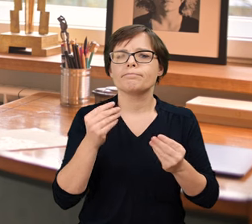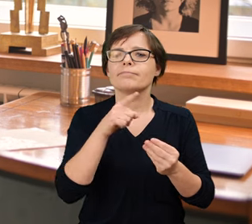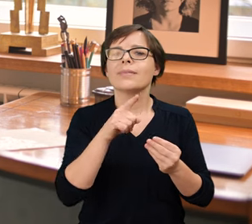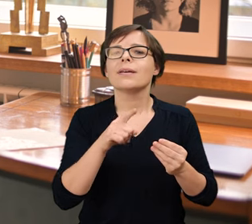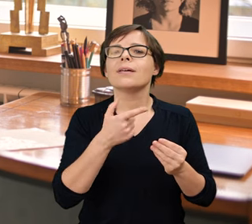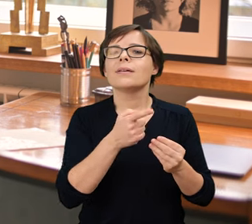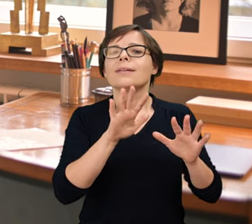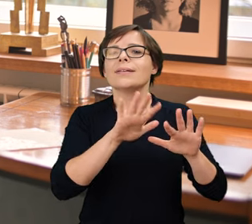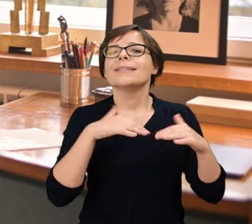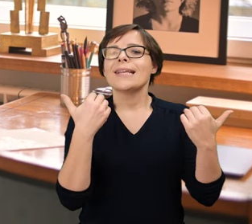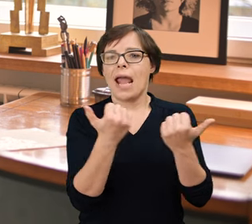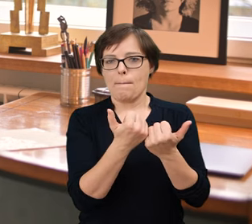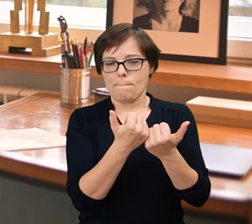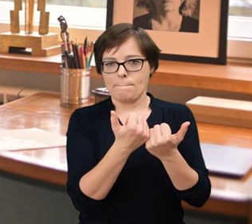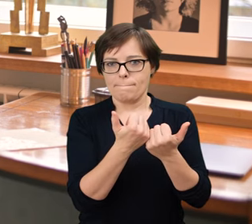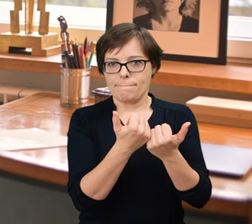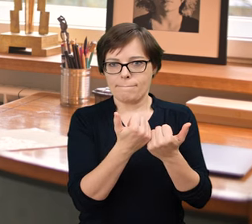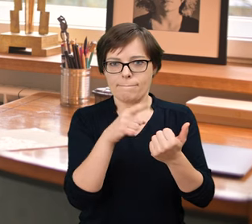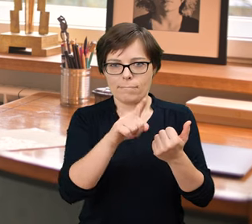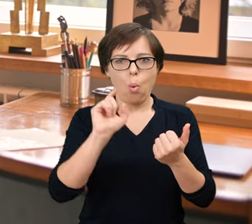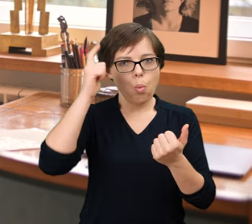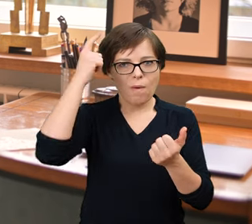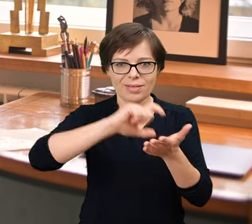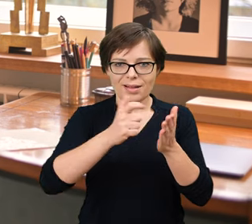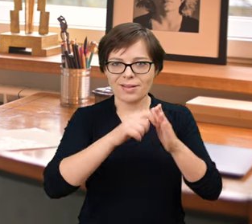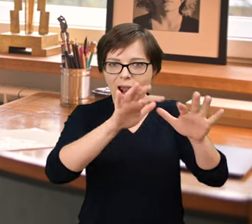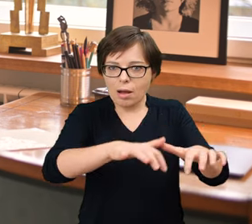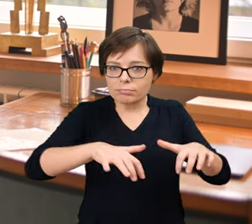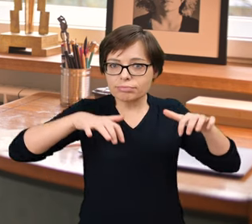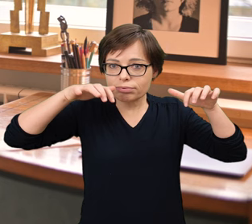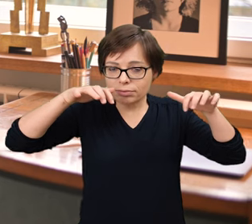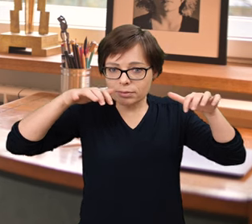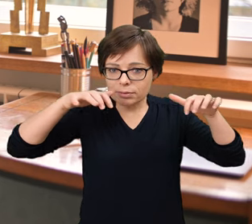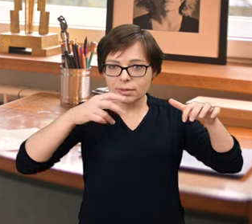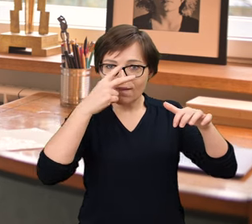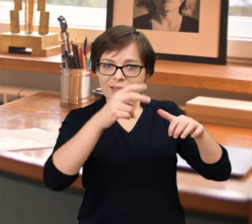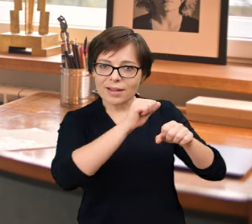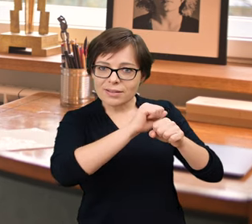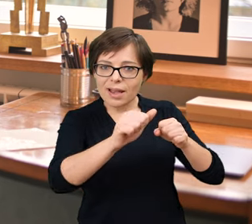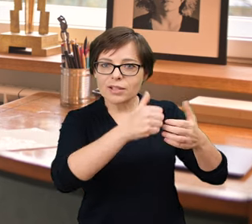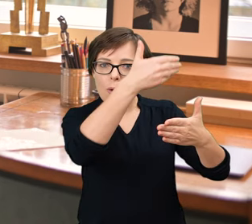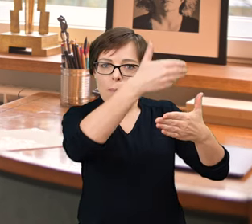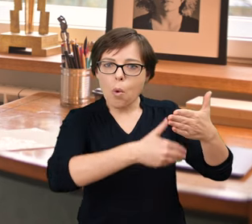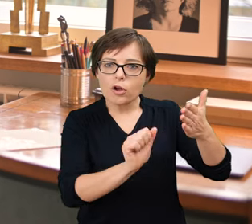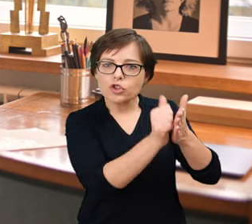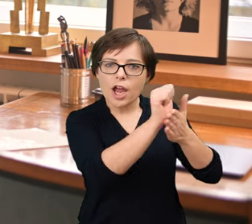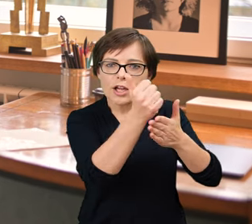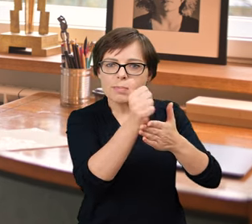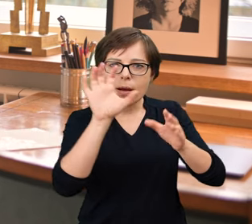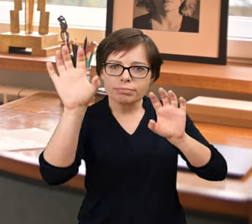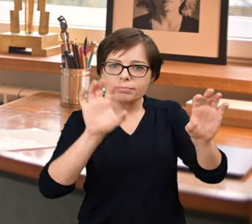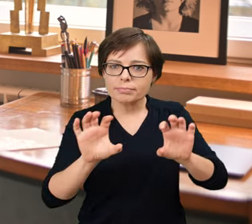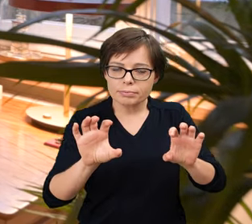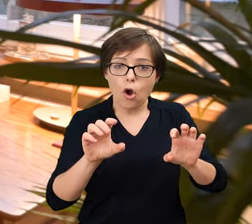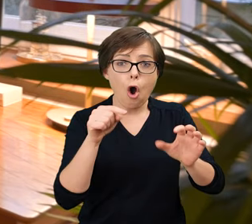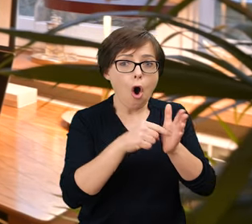prezydium Sejmu, czyli wewnątrz sali posiedzeń. Jest parę płaskorzeźb i